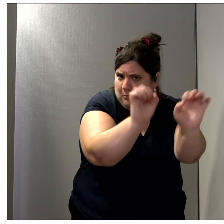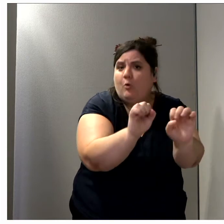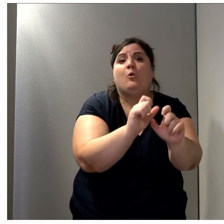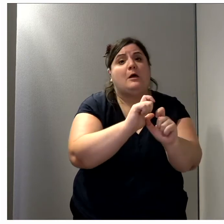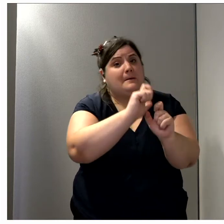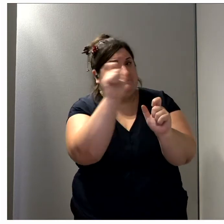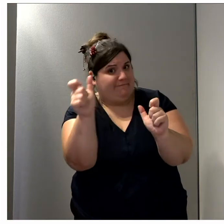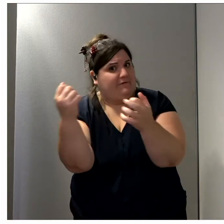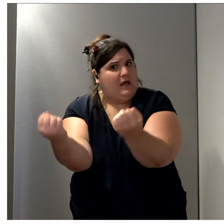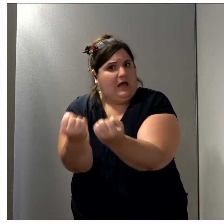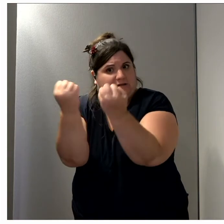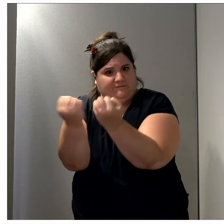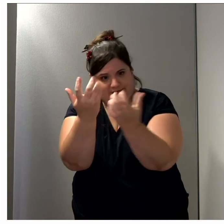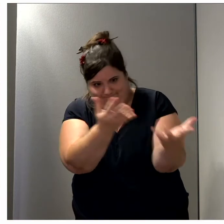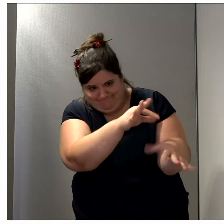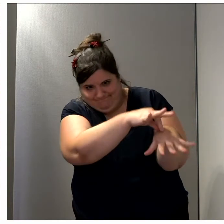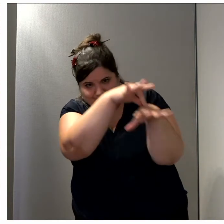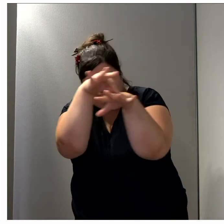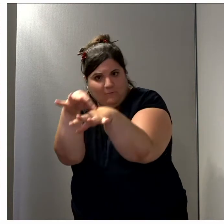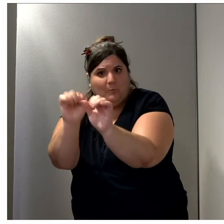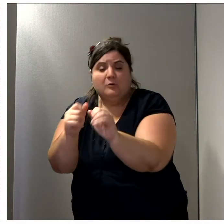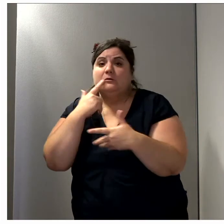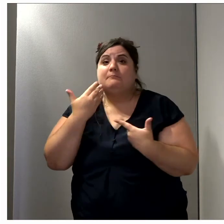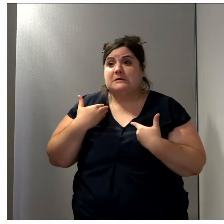à l'activité, parce que lorsqu'il y est, ce n'est pas